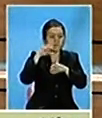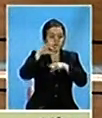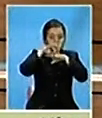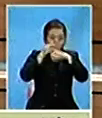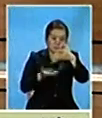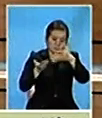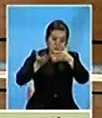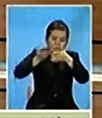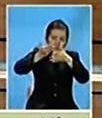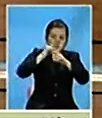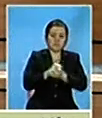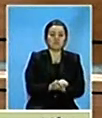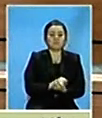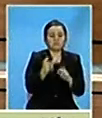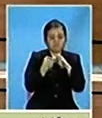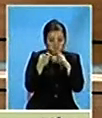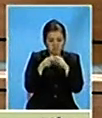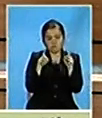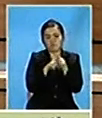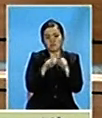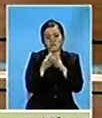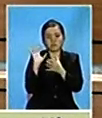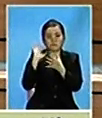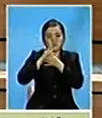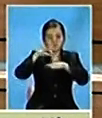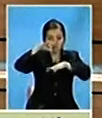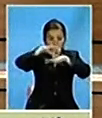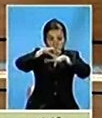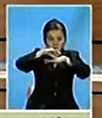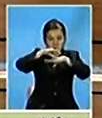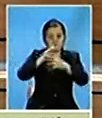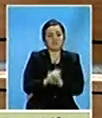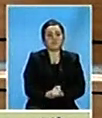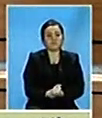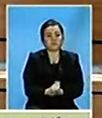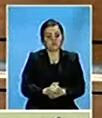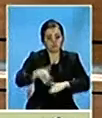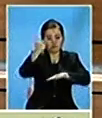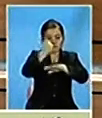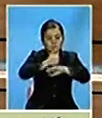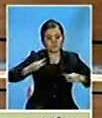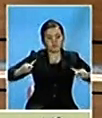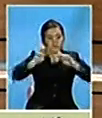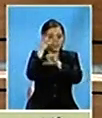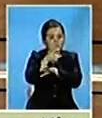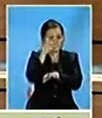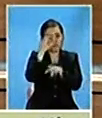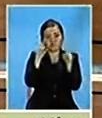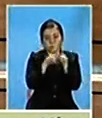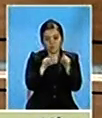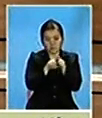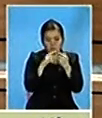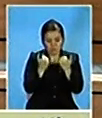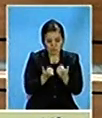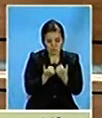ยเฉพาะกระทรวงใหญ่ๆเช่นกระทรวงมหาดไทยถ้าเทียบตำแหน่งผู้บริหารสูงก็คือท่านผู้การจังหวัดหรือปลัดกระทรวงผู้บริห